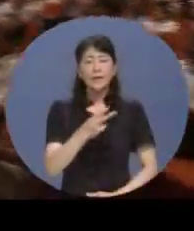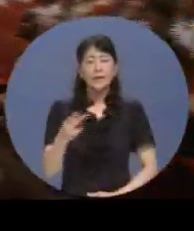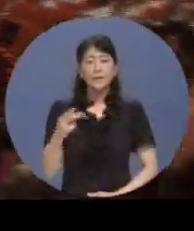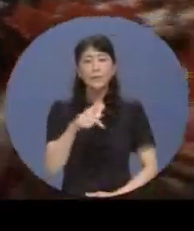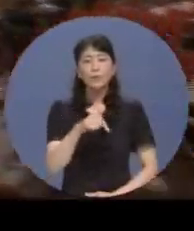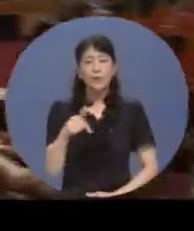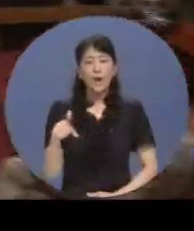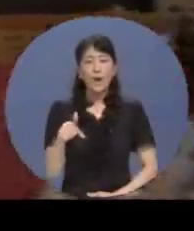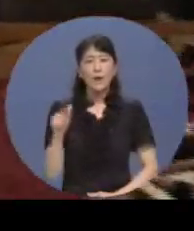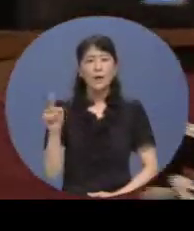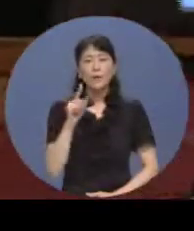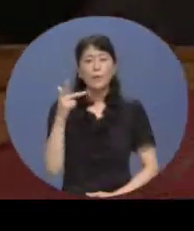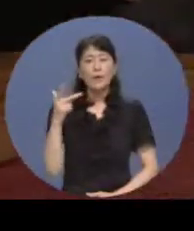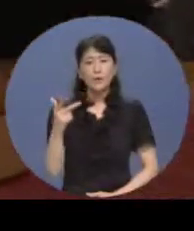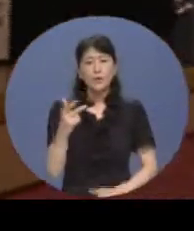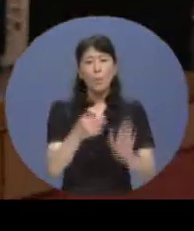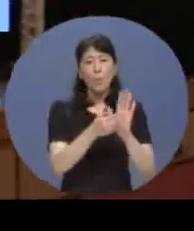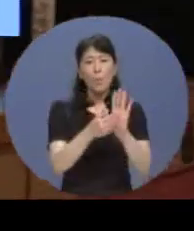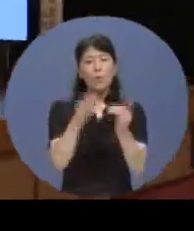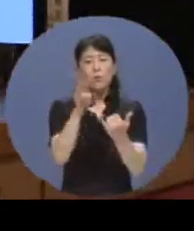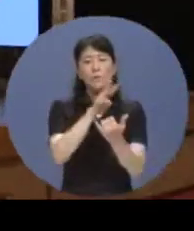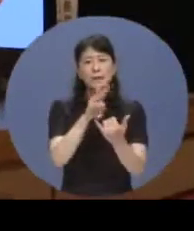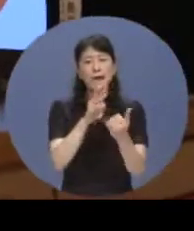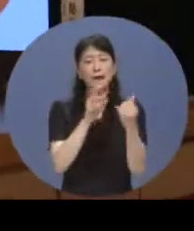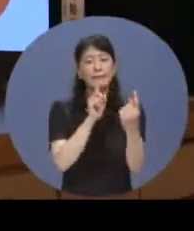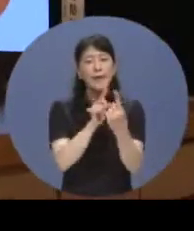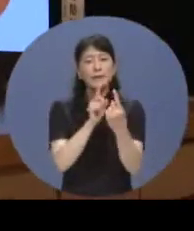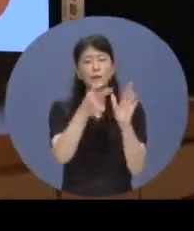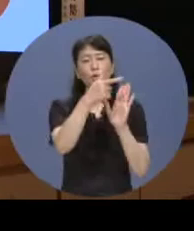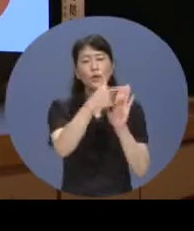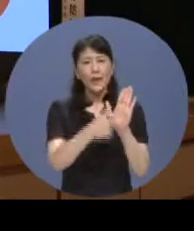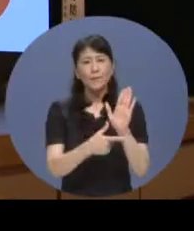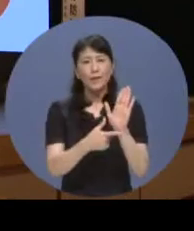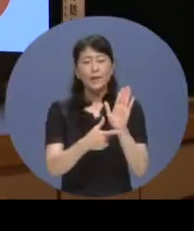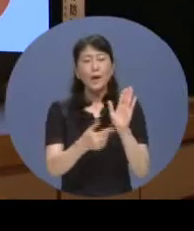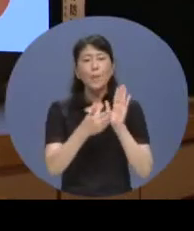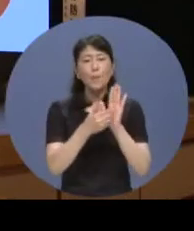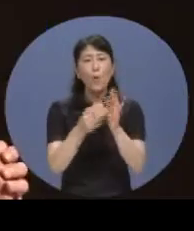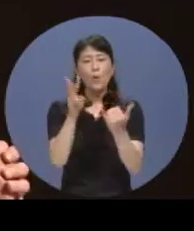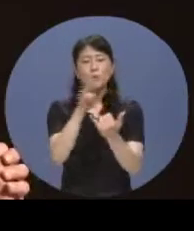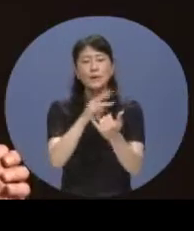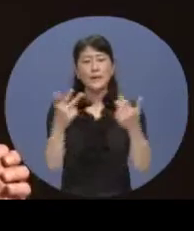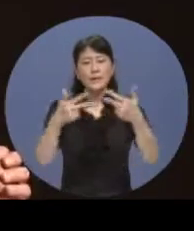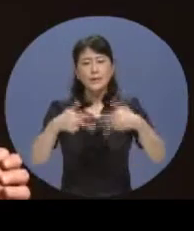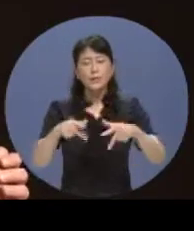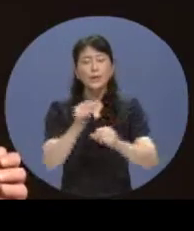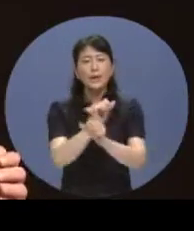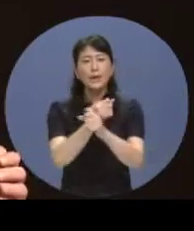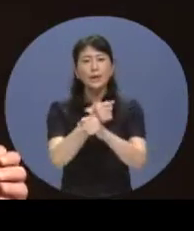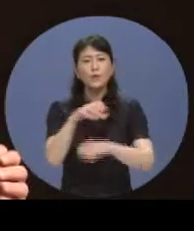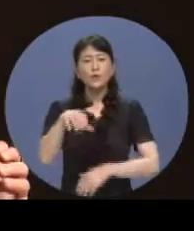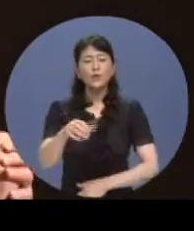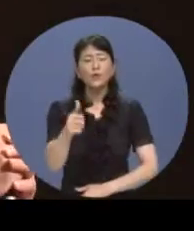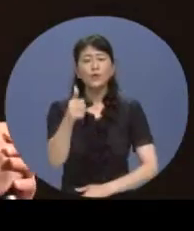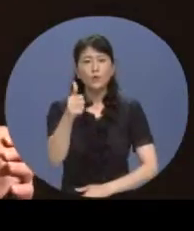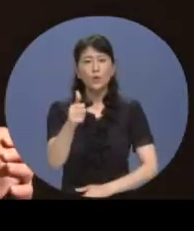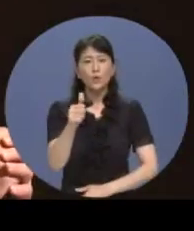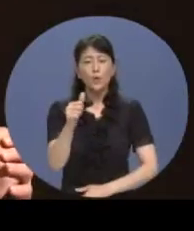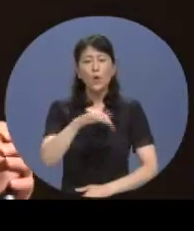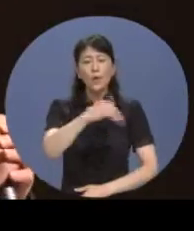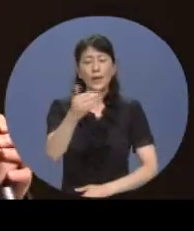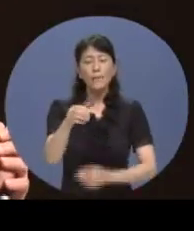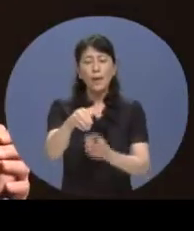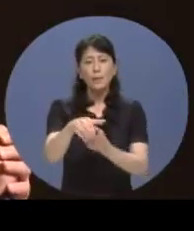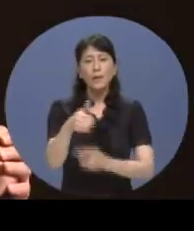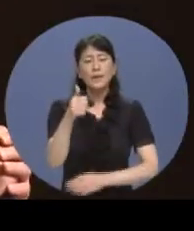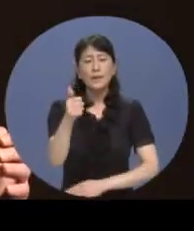第2部では、生駒市の防災対策をテーマに、防災システム研究所所長の山村武彦